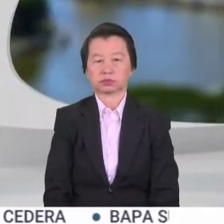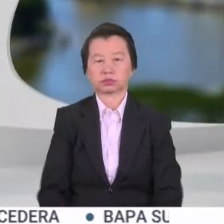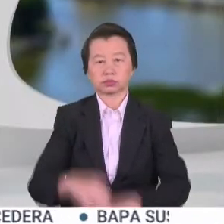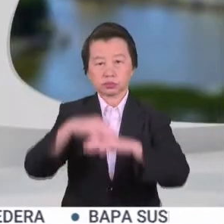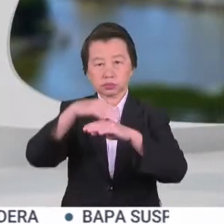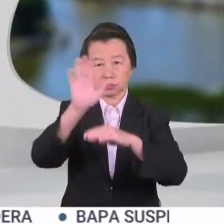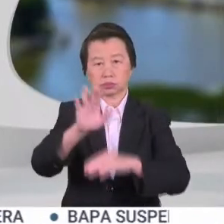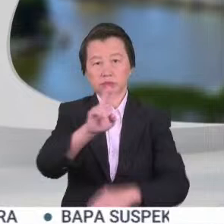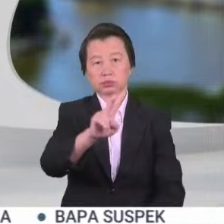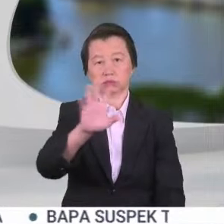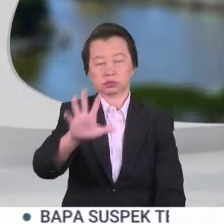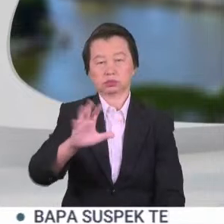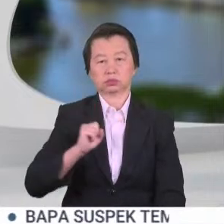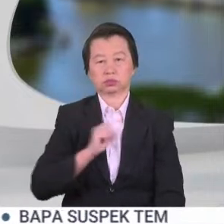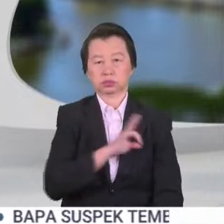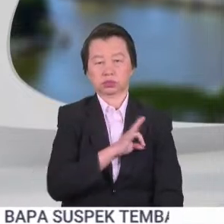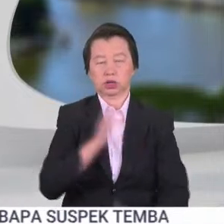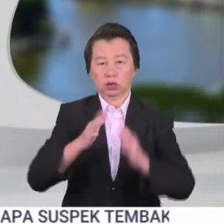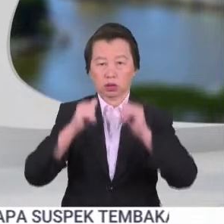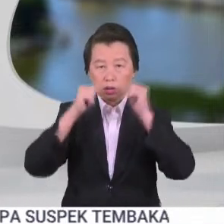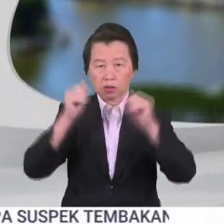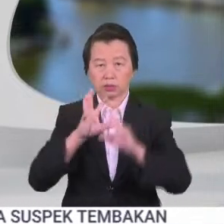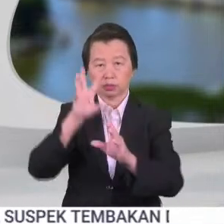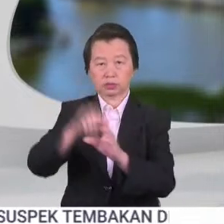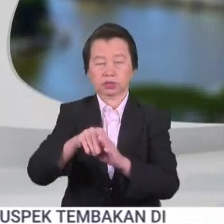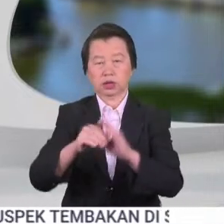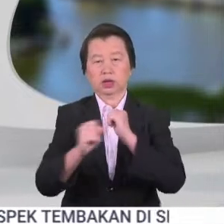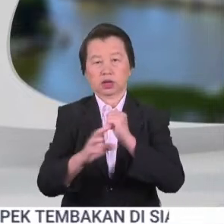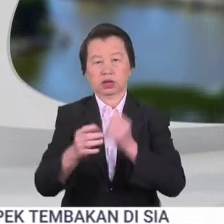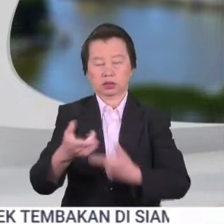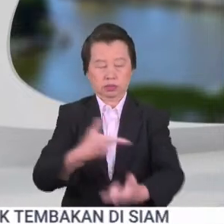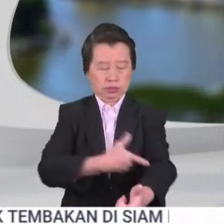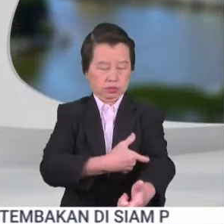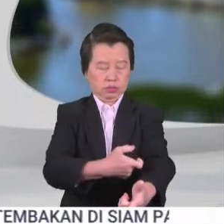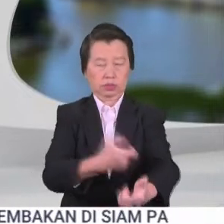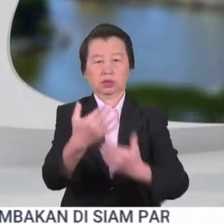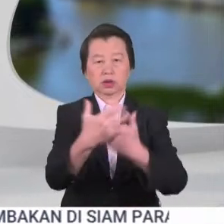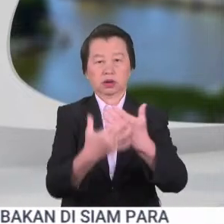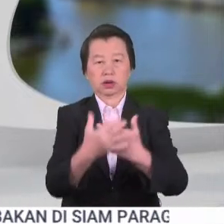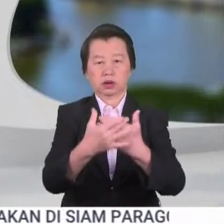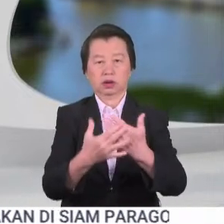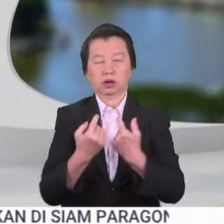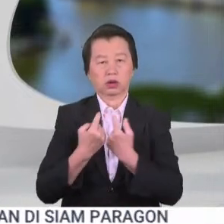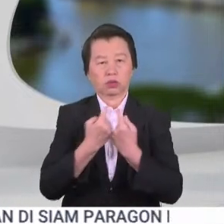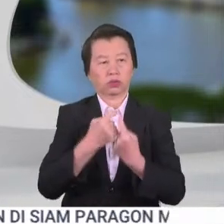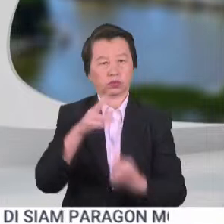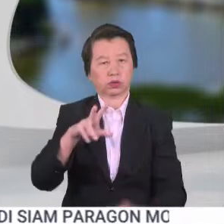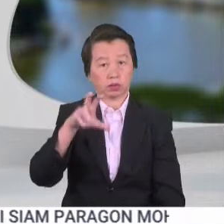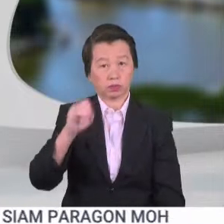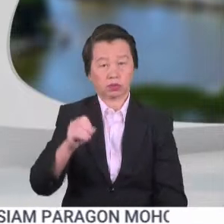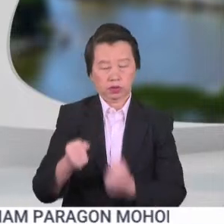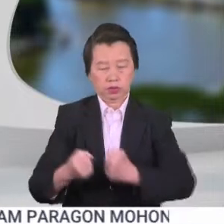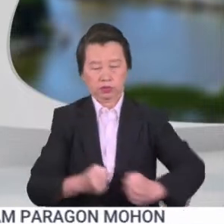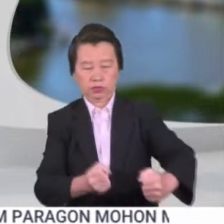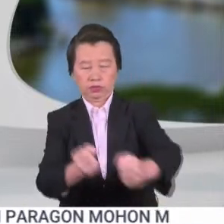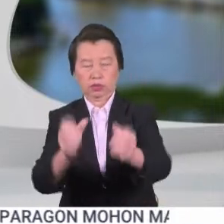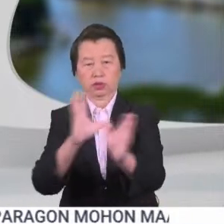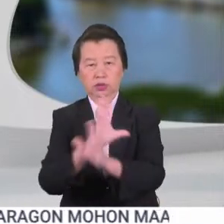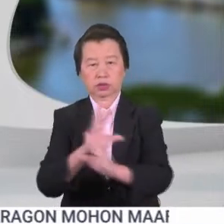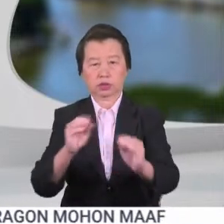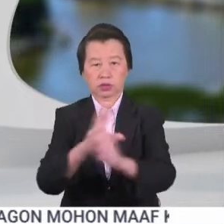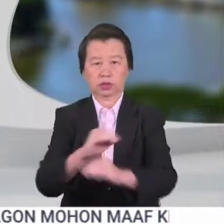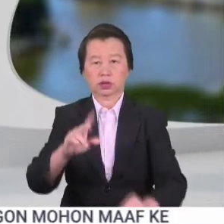lebih 25 kakitangan dan orang awam menyertai kempen Derma darah Sempena ulang tahun ke-30 lembaga Sungai suungai Sarawak